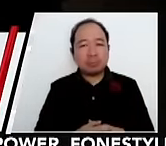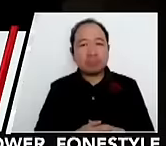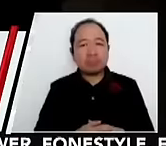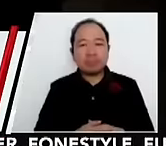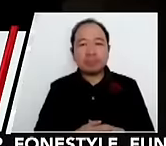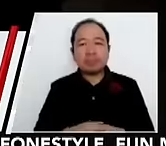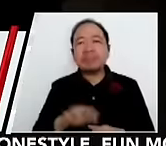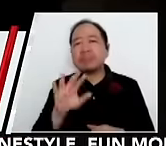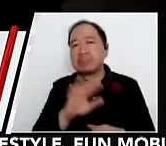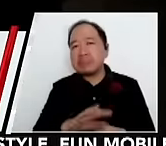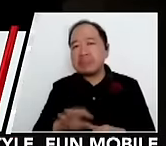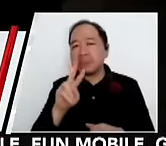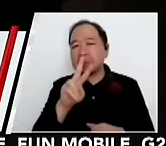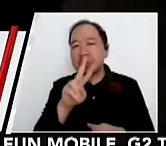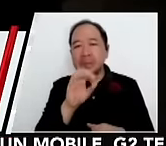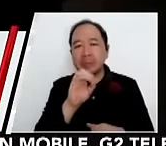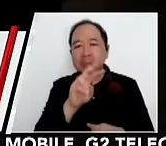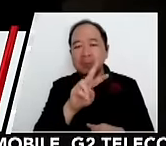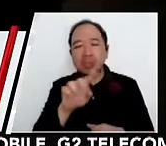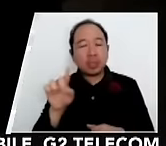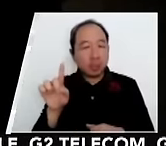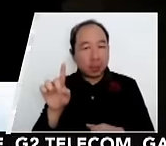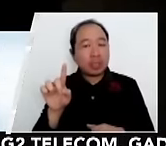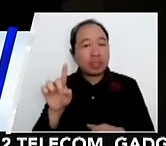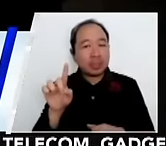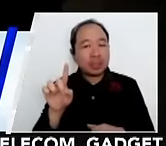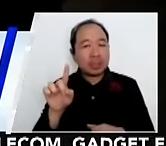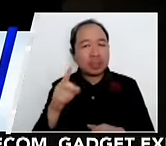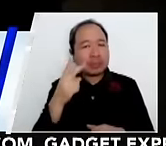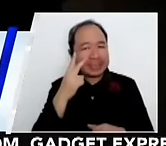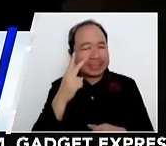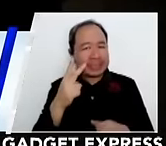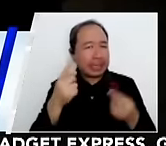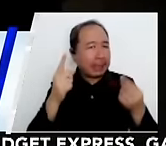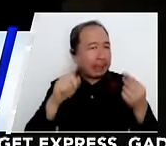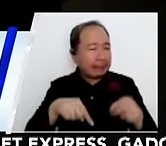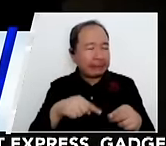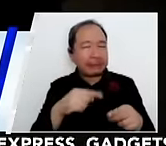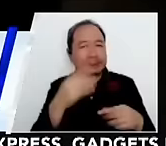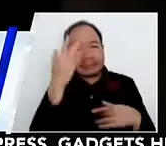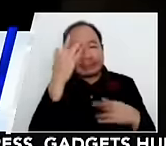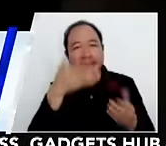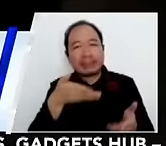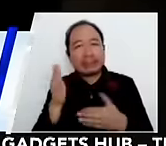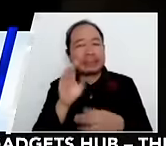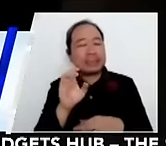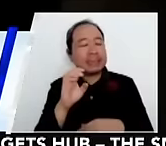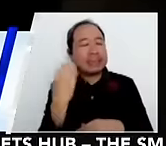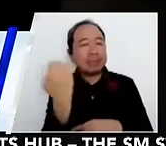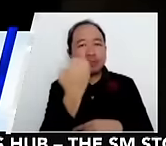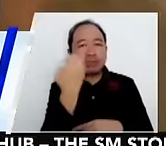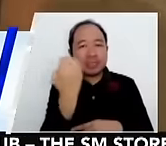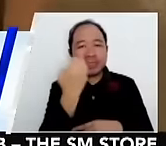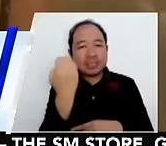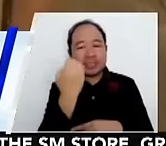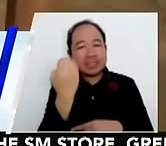2021, nagbitak-bitak na noon, ma'am. Kaya nagpa-check up ko sa emergency, sa uli ko.